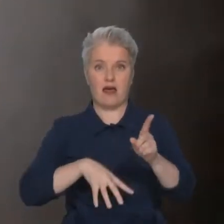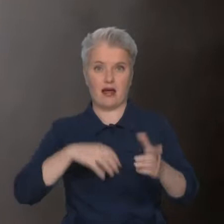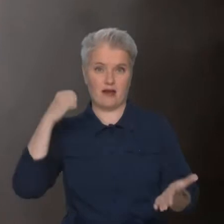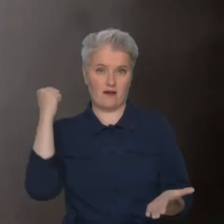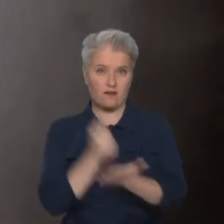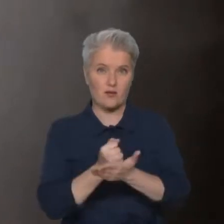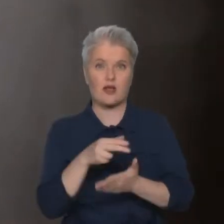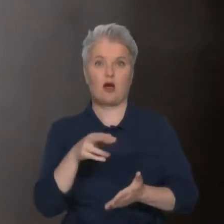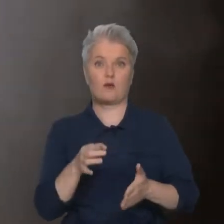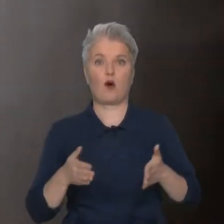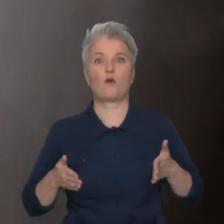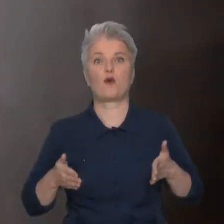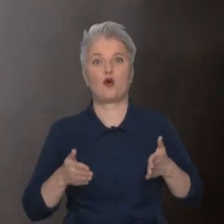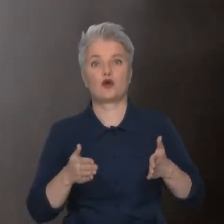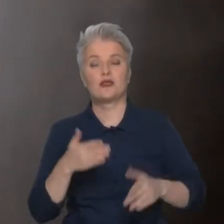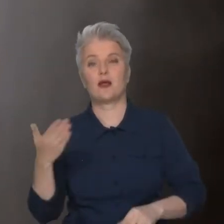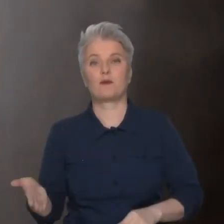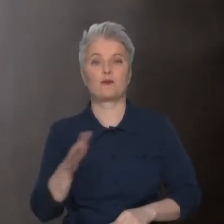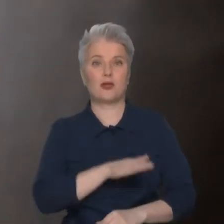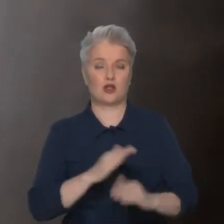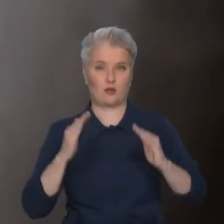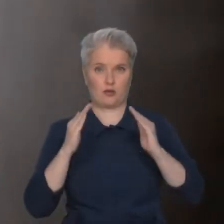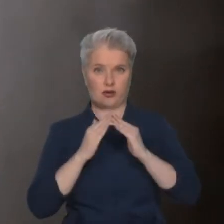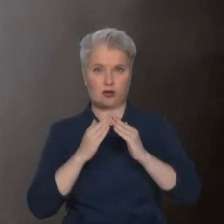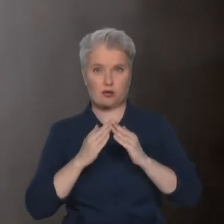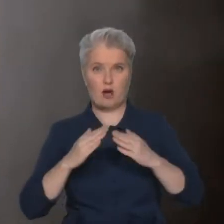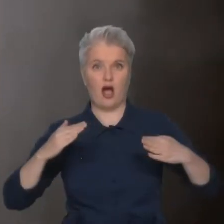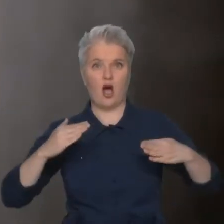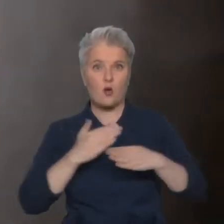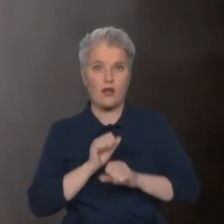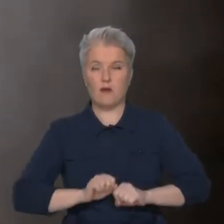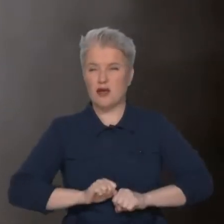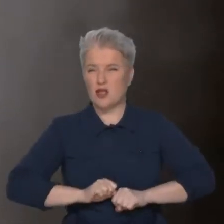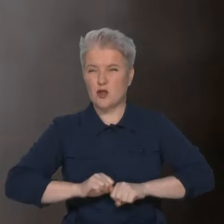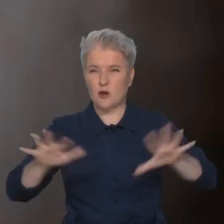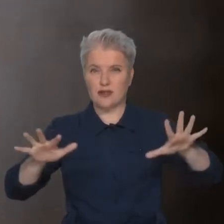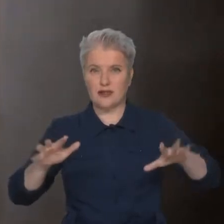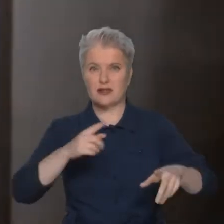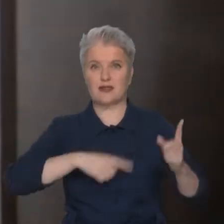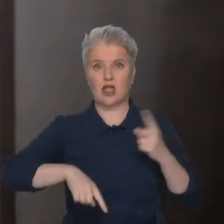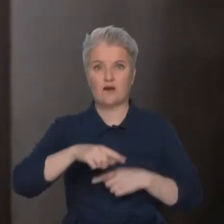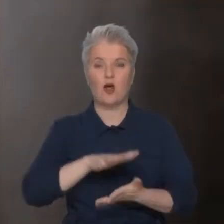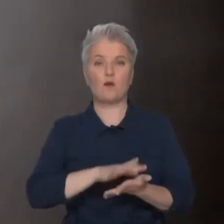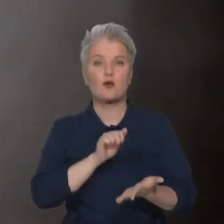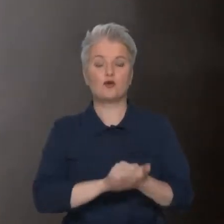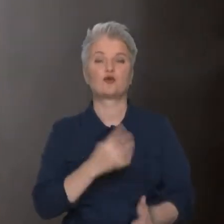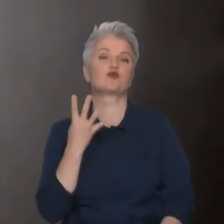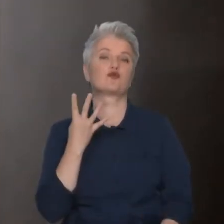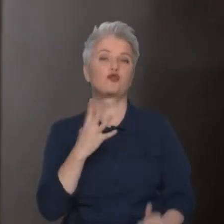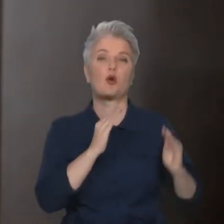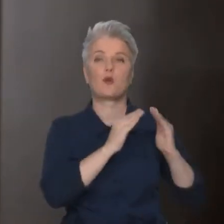по проїжджій частині між будинками, уламки розлетілися навколо, побили чотири будинки, це те, що ми бачили. Ось один з них,